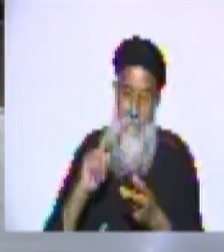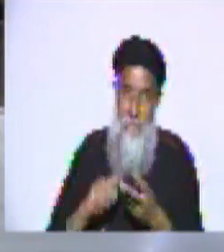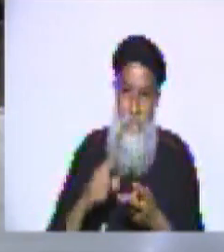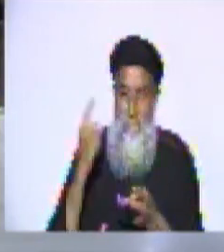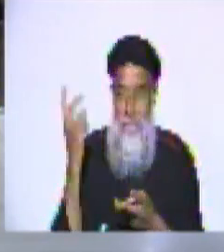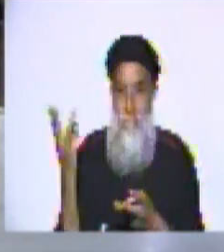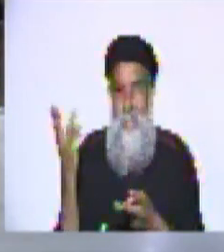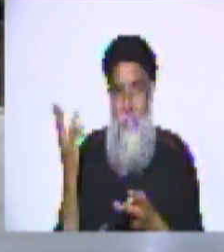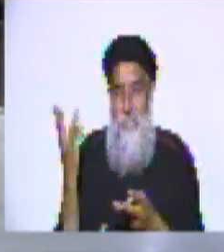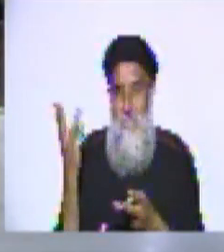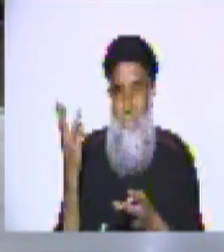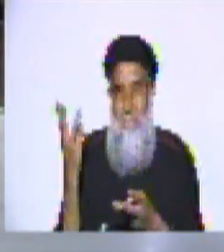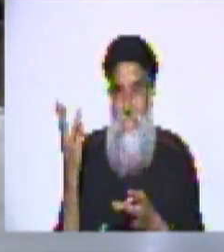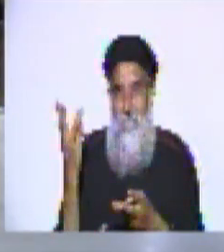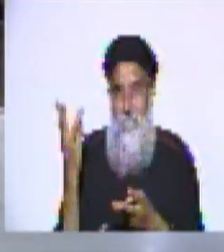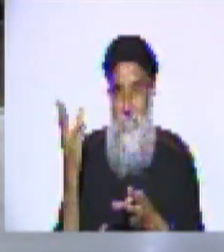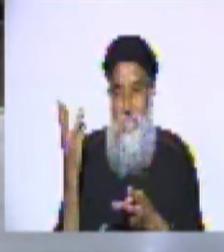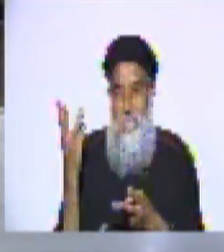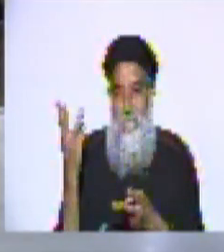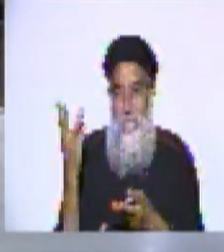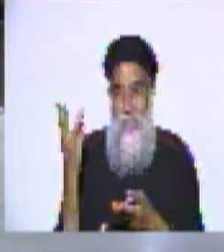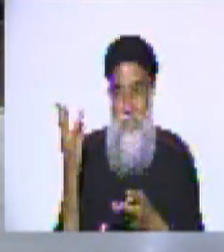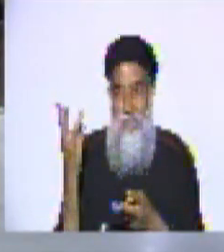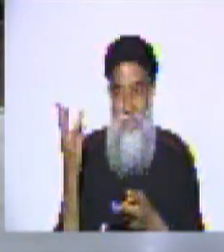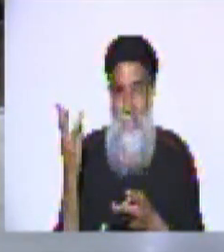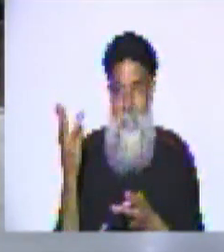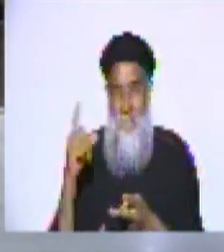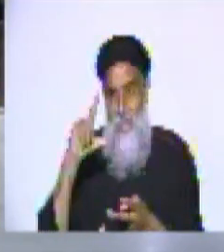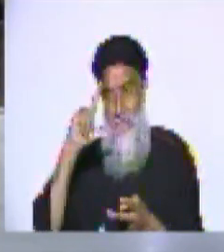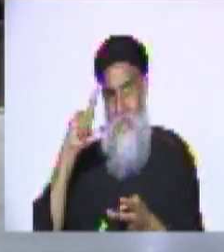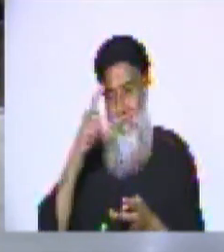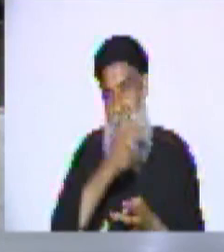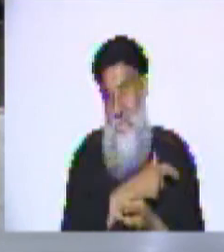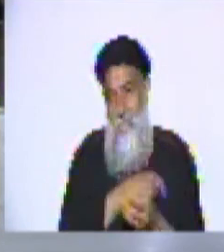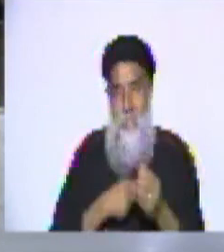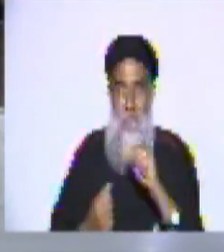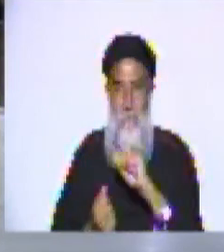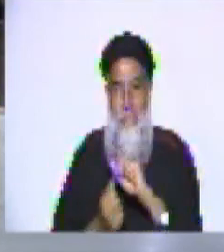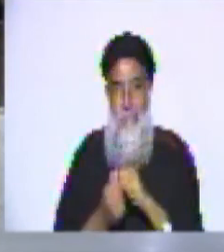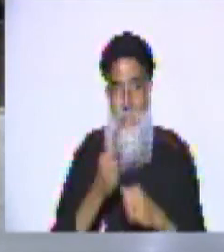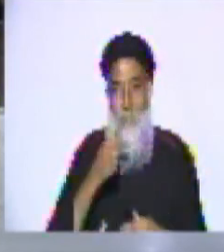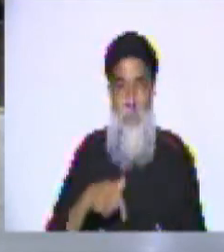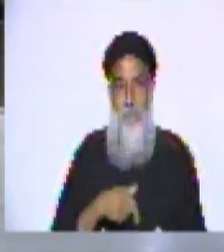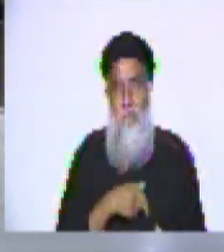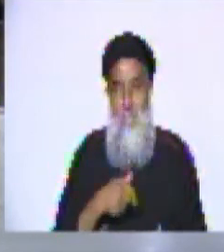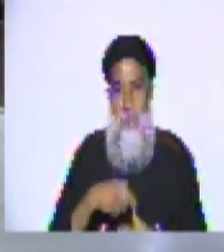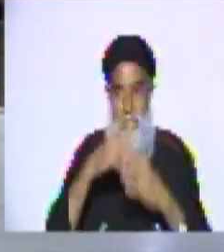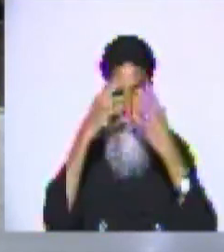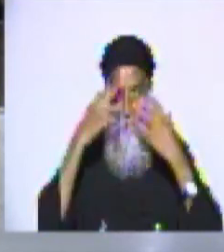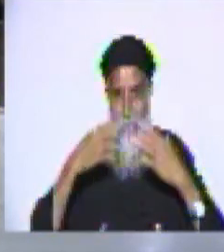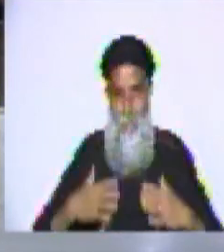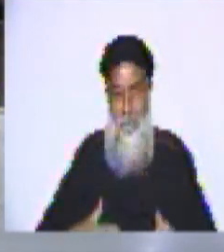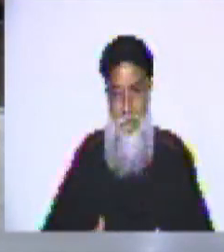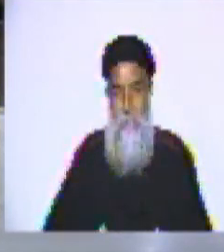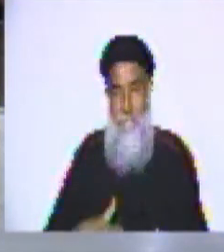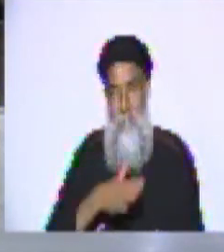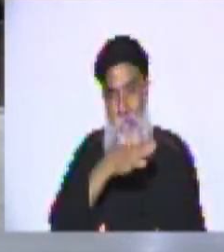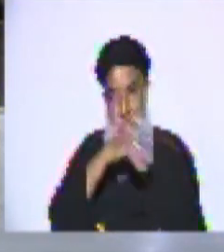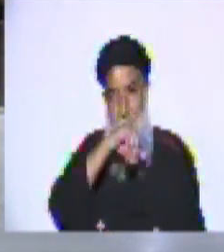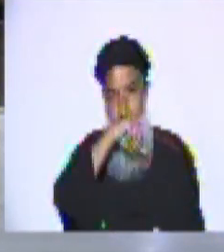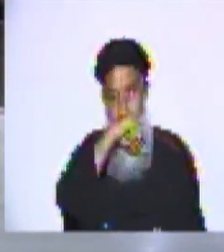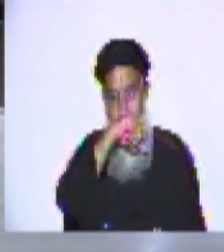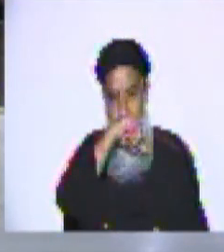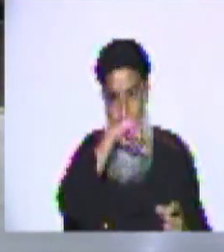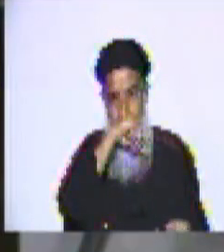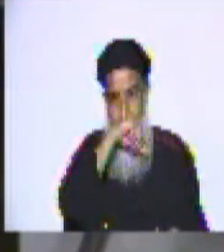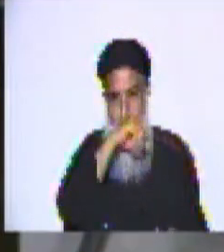السؤال الثالث، لو الدياكن او الارش دياكن حاضر قداس ولابس السنيه، وفي معانا اب كاهن